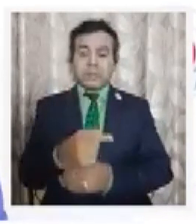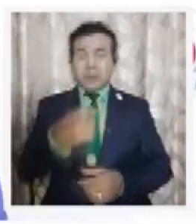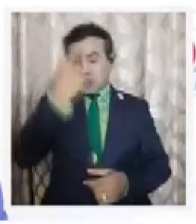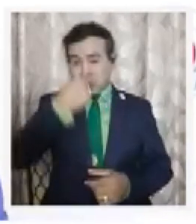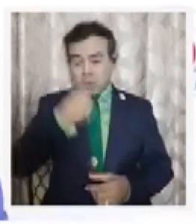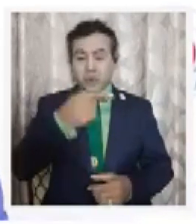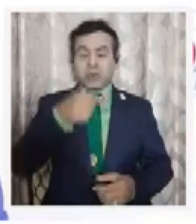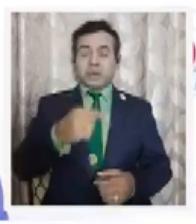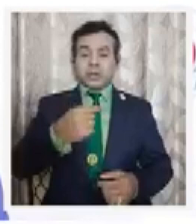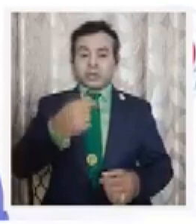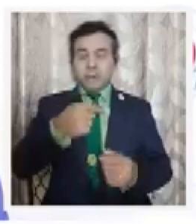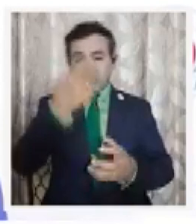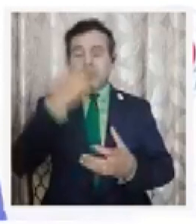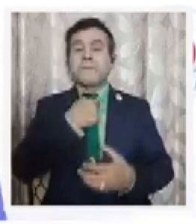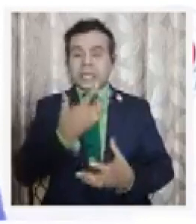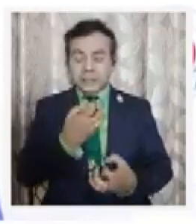যে